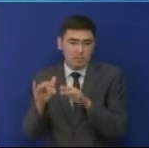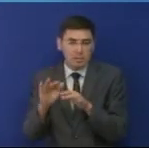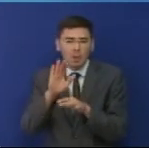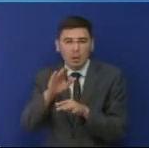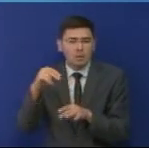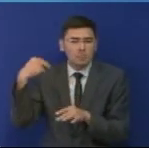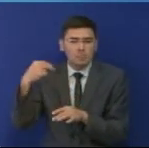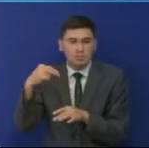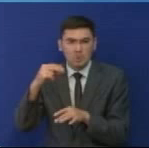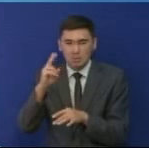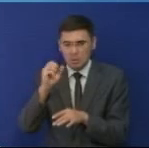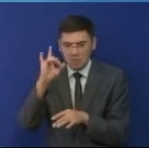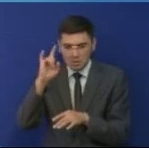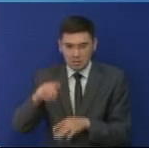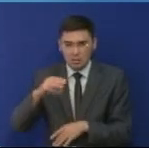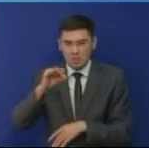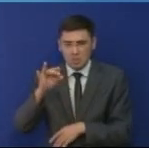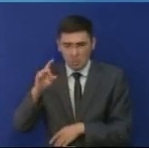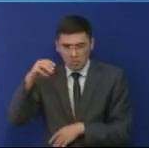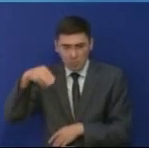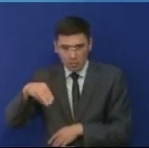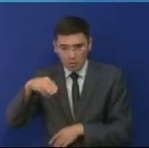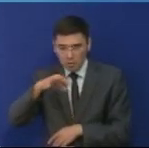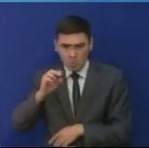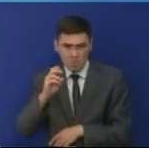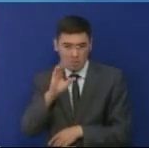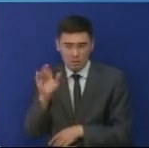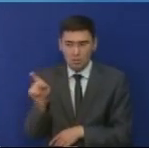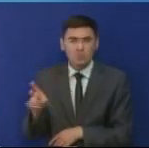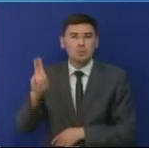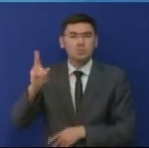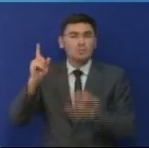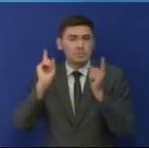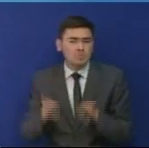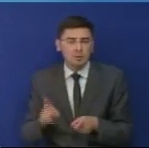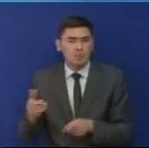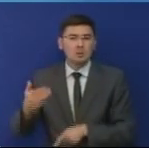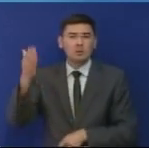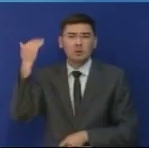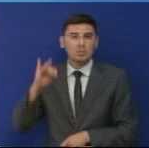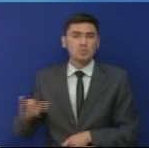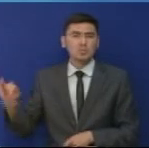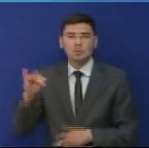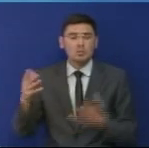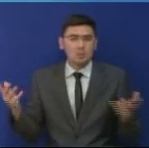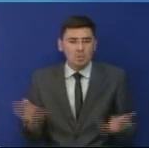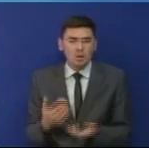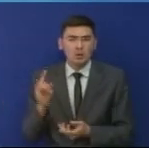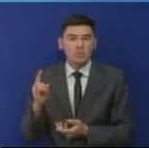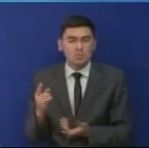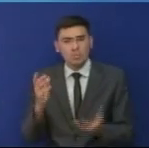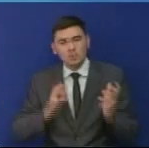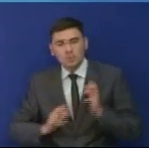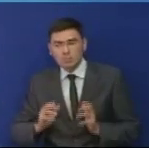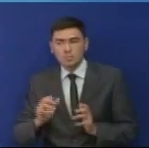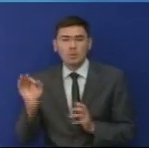такой Касым-Жомарт Токаев, который чуть более 3 месяцев стоит у власти? Каким он был, когда был ребенком? Студенческие годы и какие черты сохранились? И